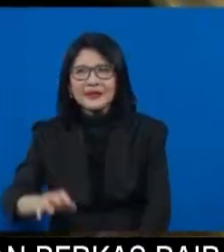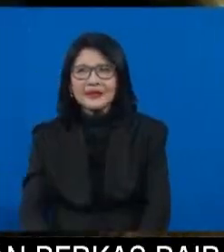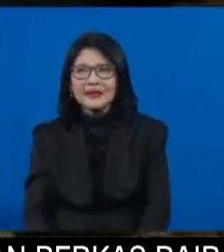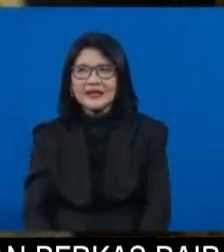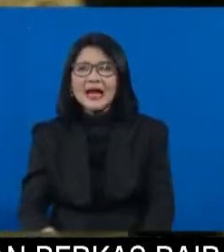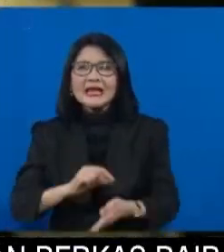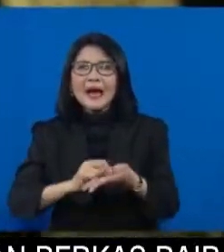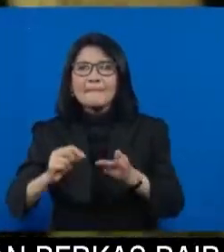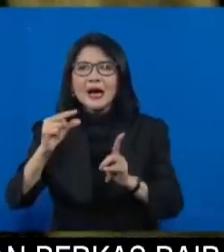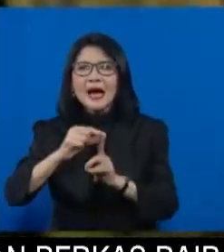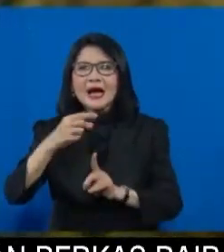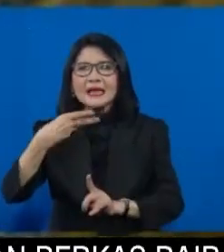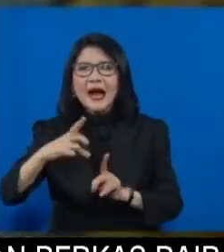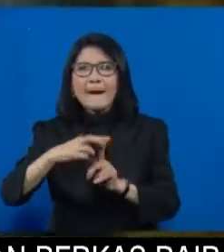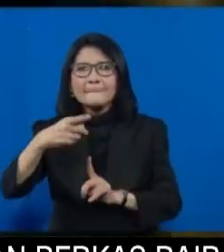pedet.